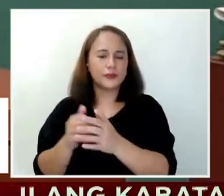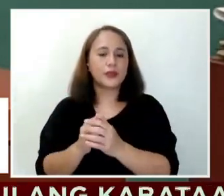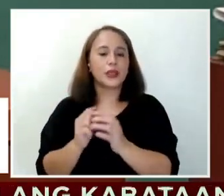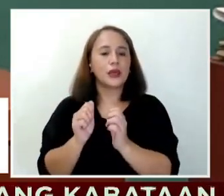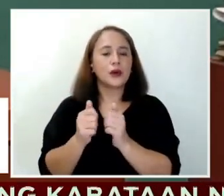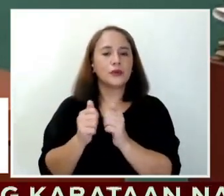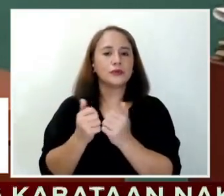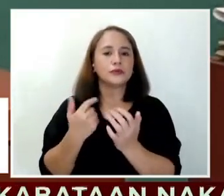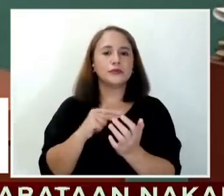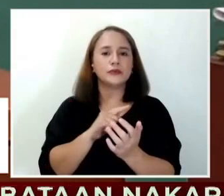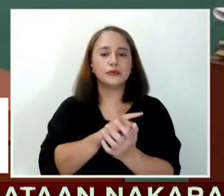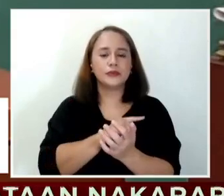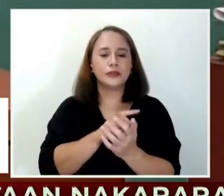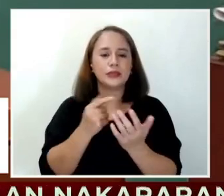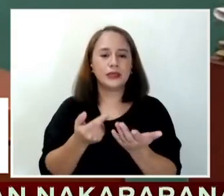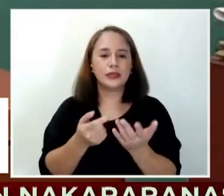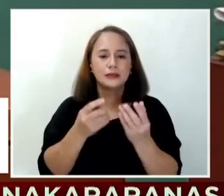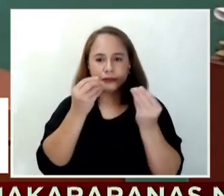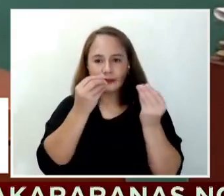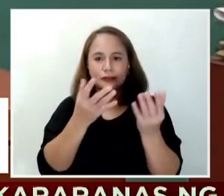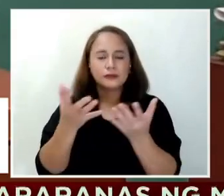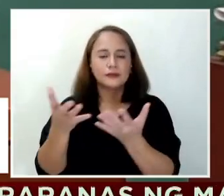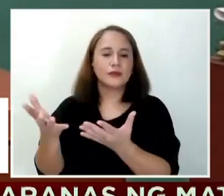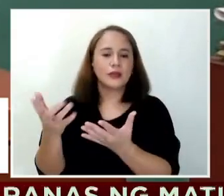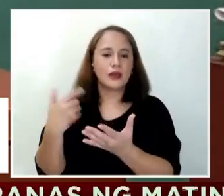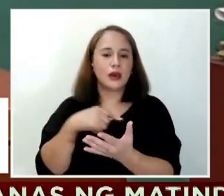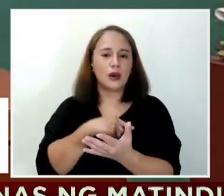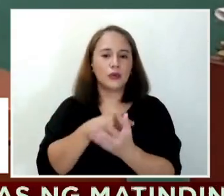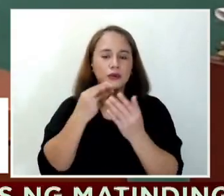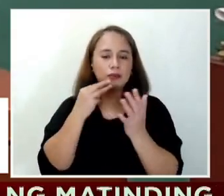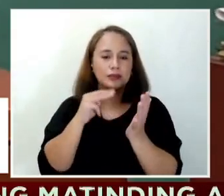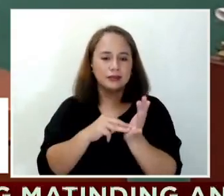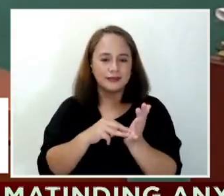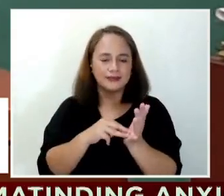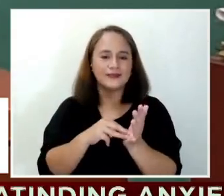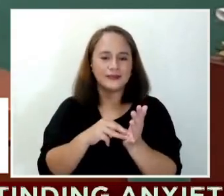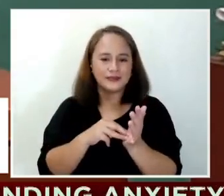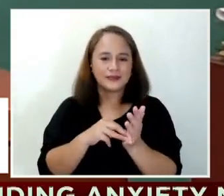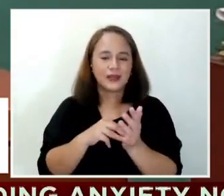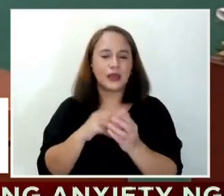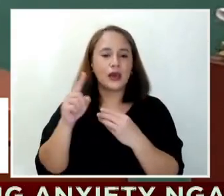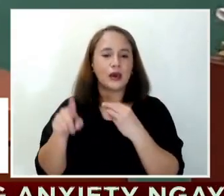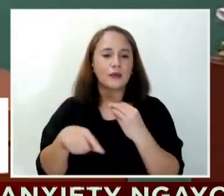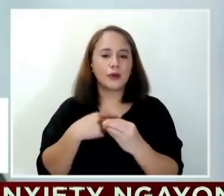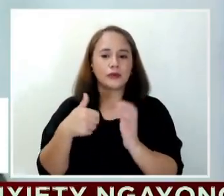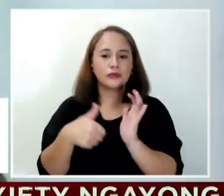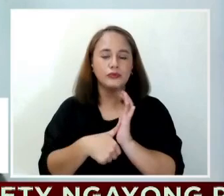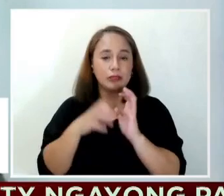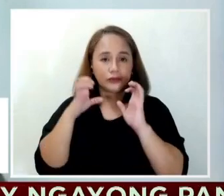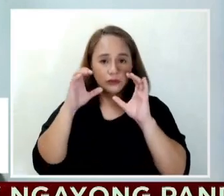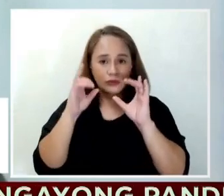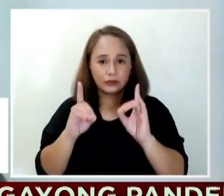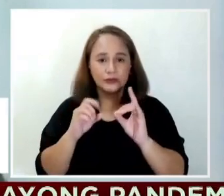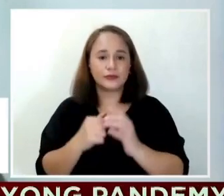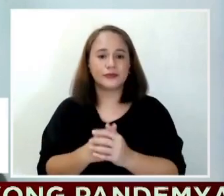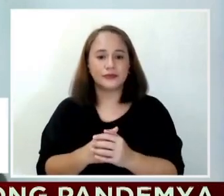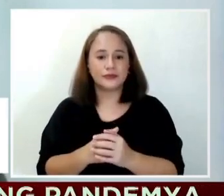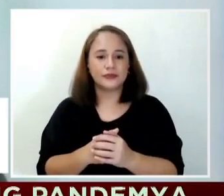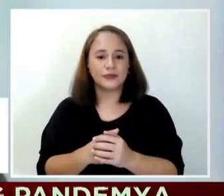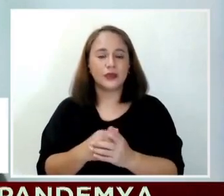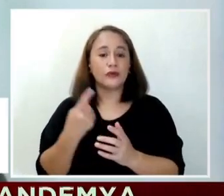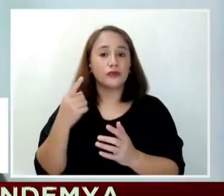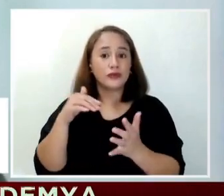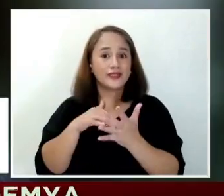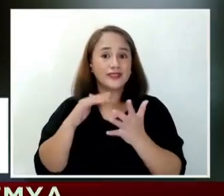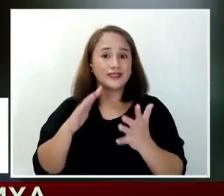natin maipaparating yung ating mensahe tungkol sa voters' education. Para sa mga